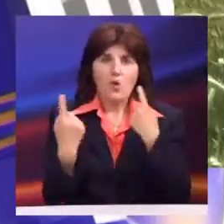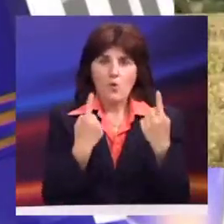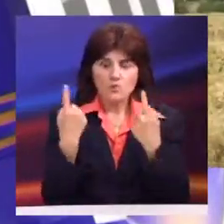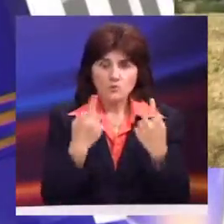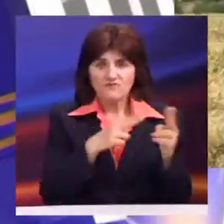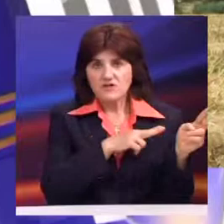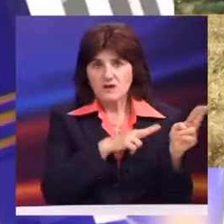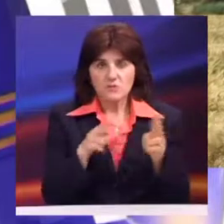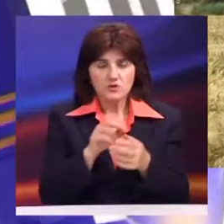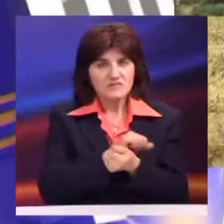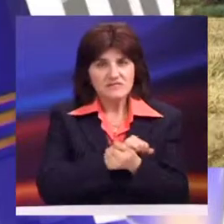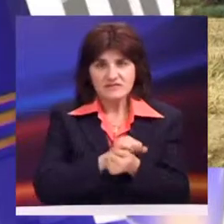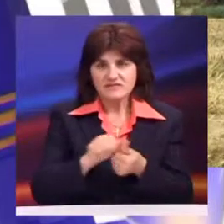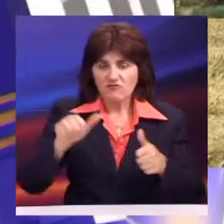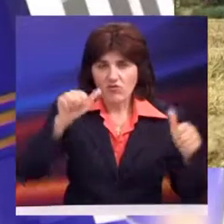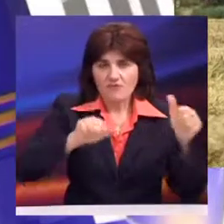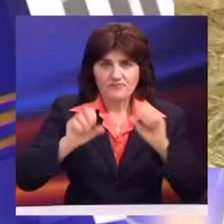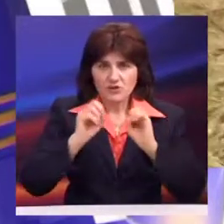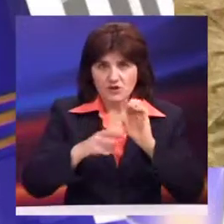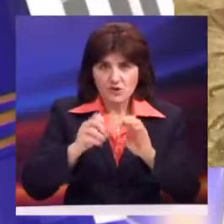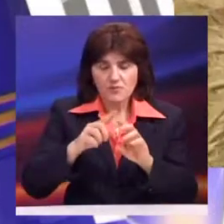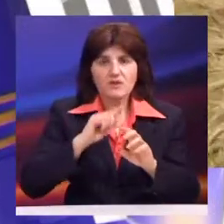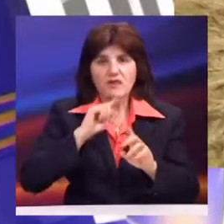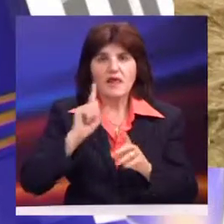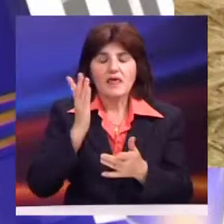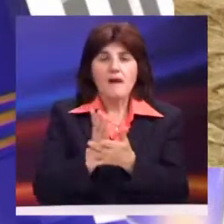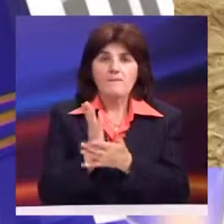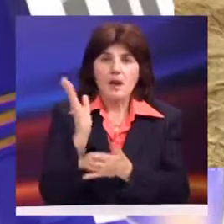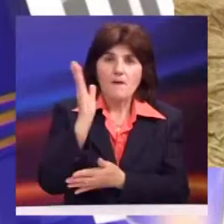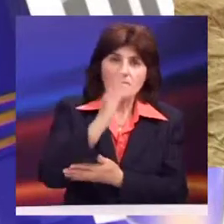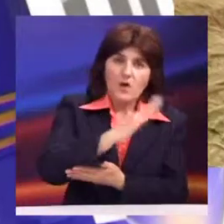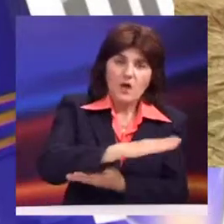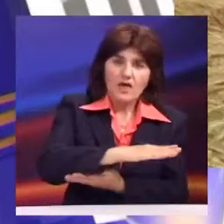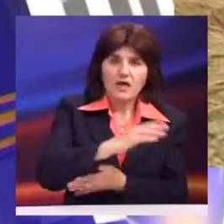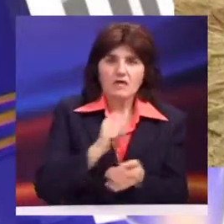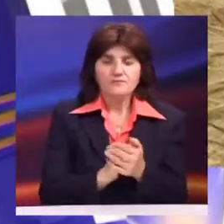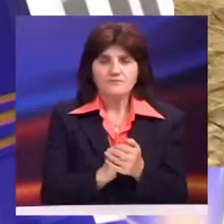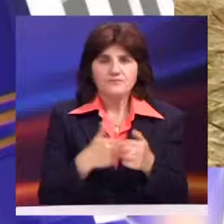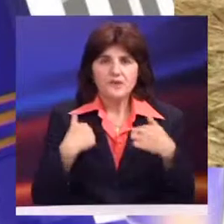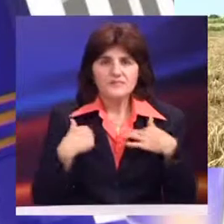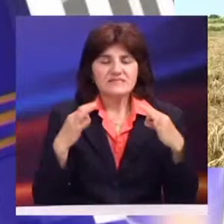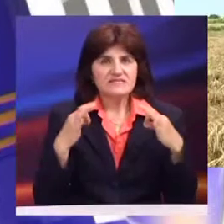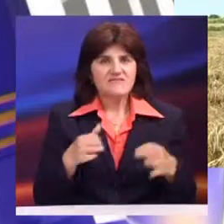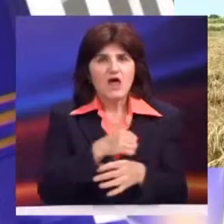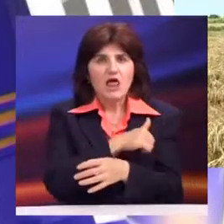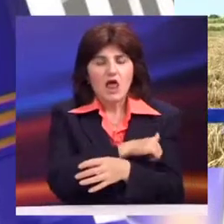uslovima, odnosno da je ispoštovana agrotehnika, to jest da nije došlo do poleganja. Mi se trudimo svake